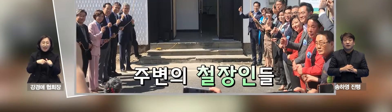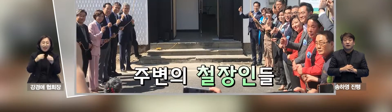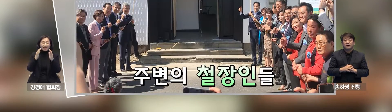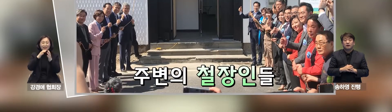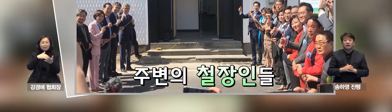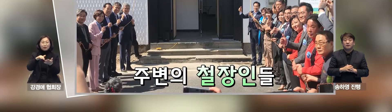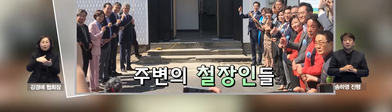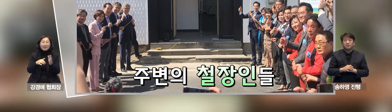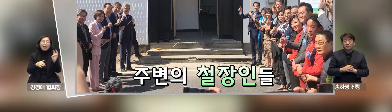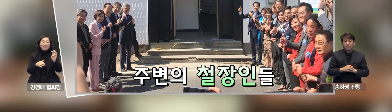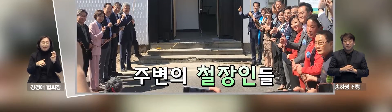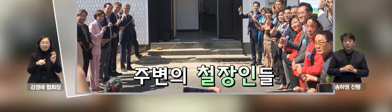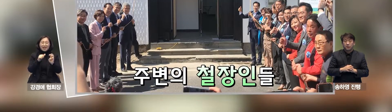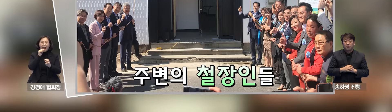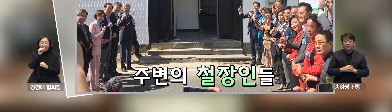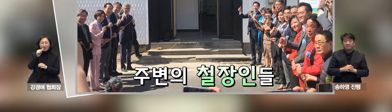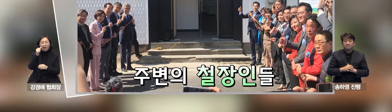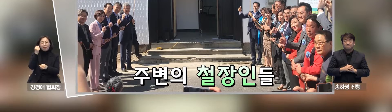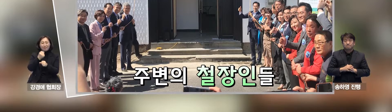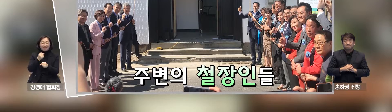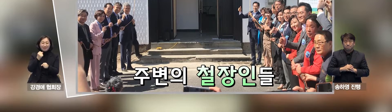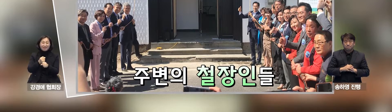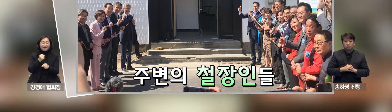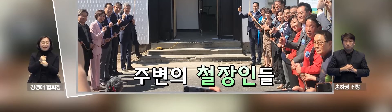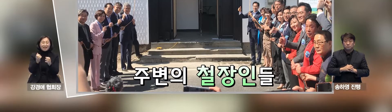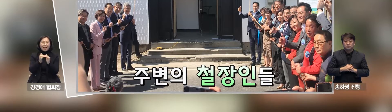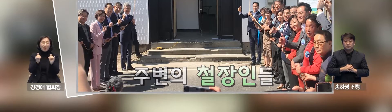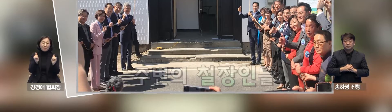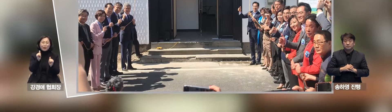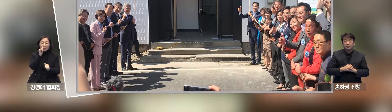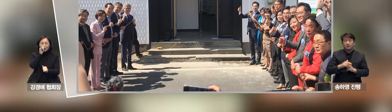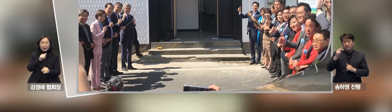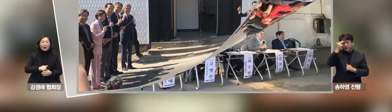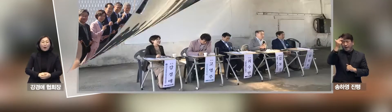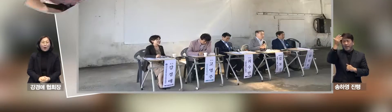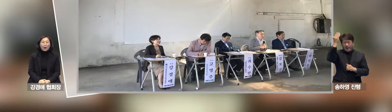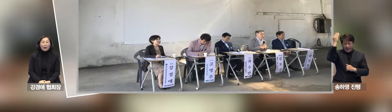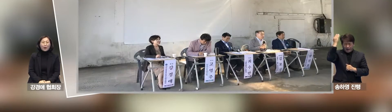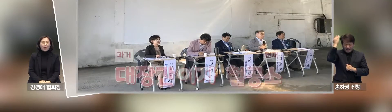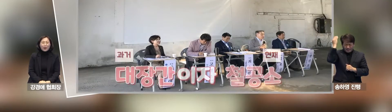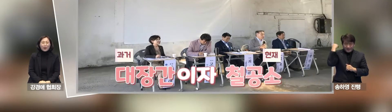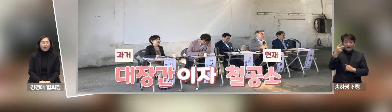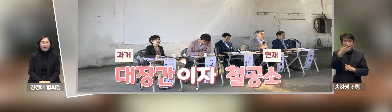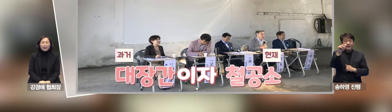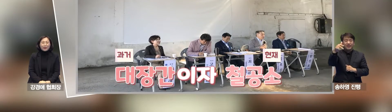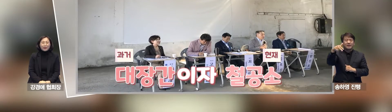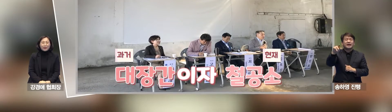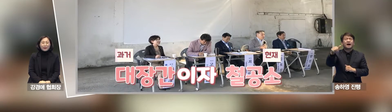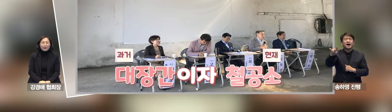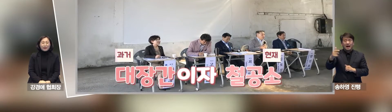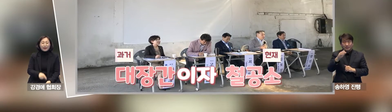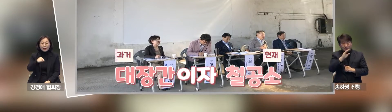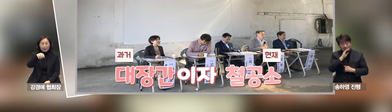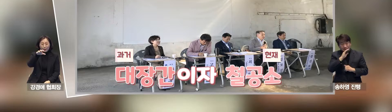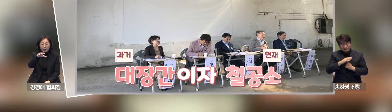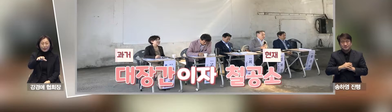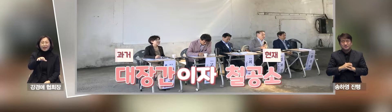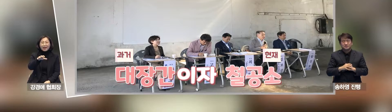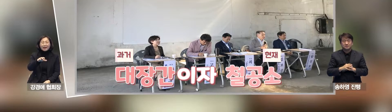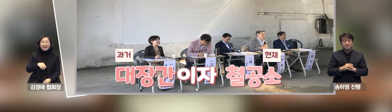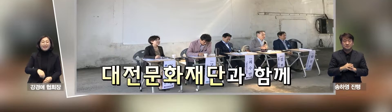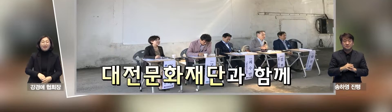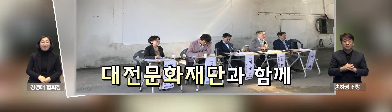철 장인들이 계세요. 그래서 대장간 이름 옛날에 대장간이고 지금은 철공소. 네, 이 공간은